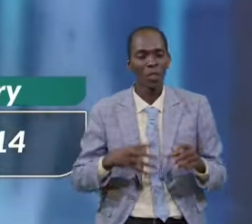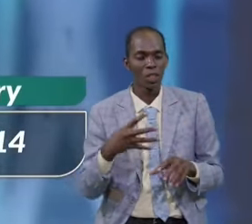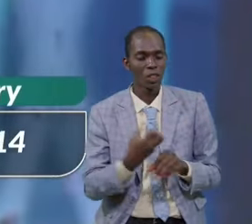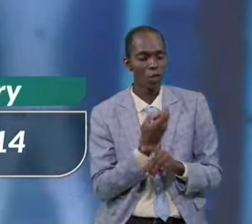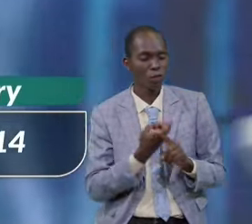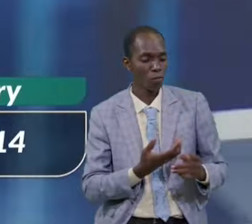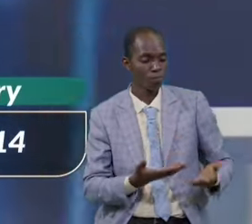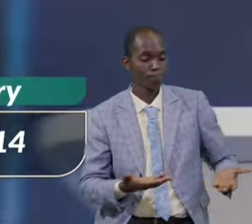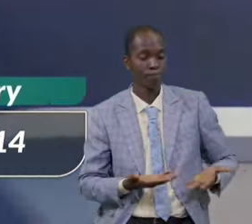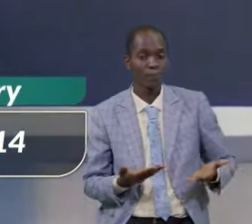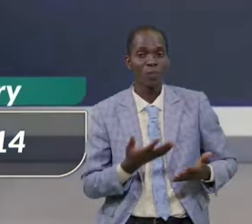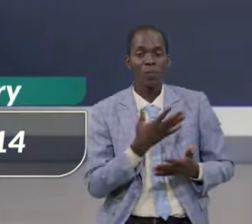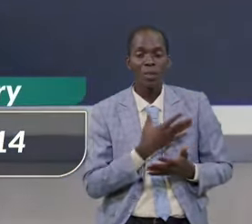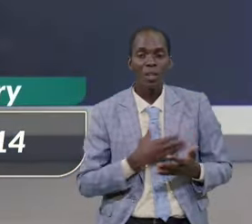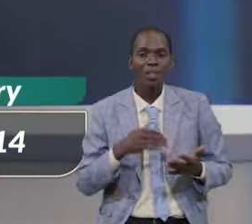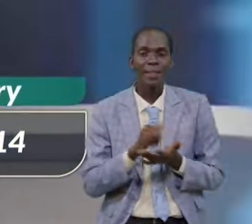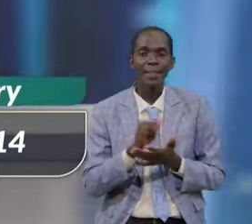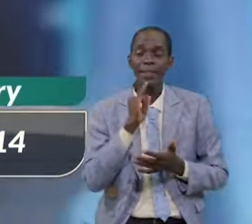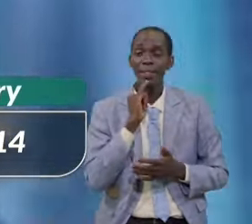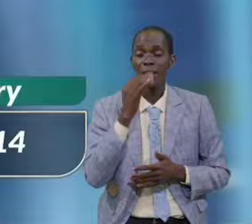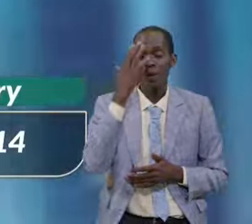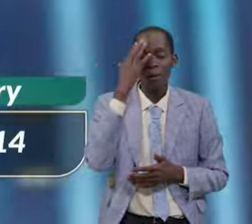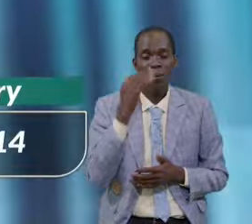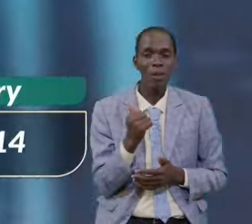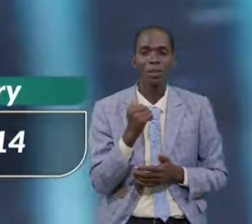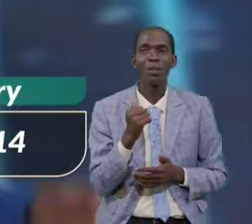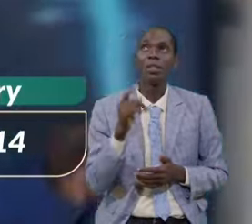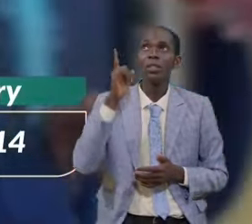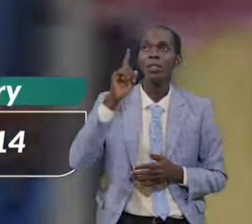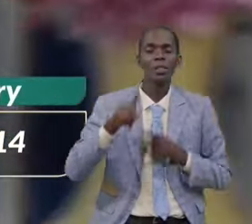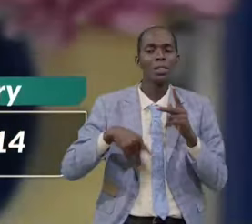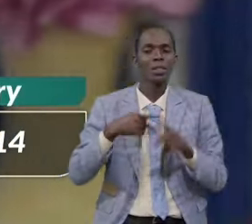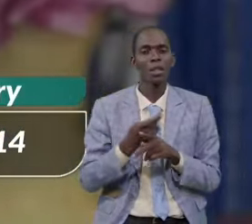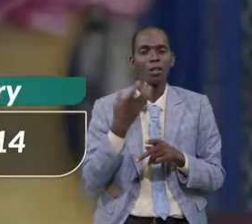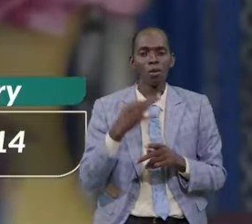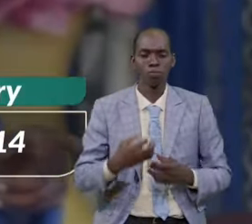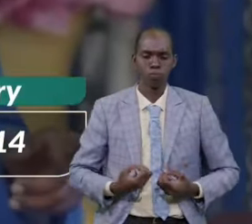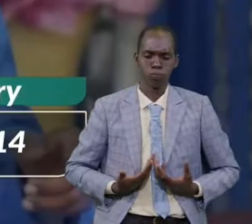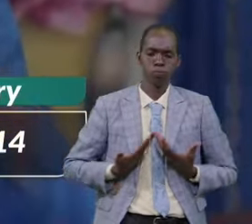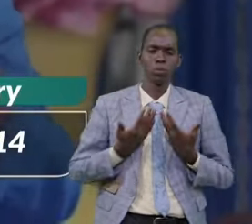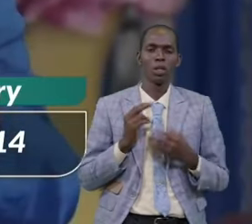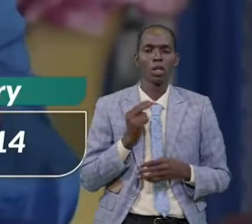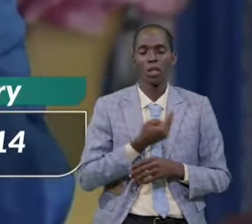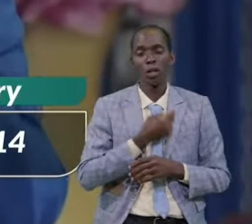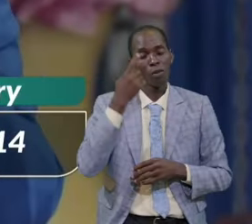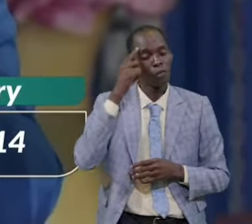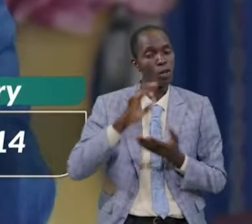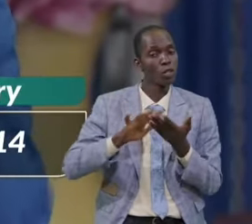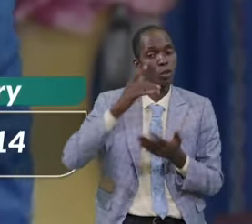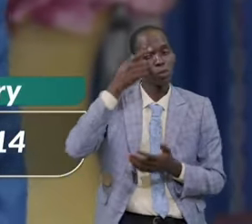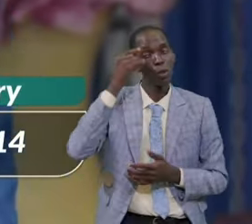sommes. Et c'est pourquoi il nous enflamme pour la gloire. Par sa